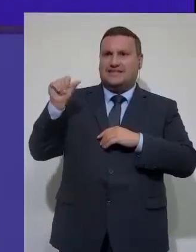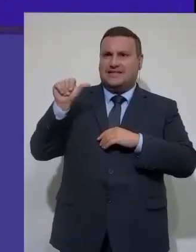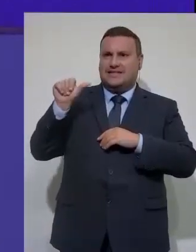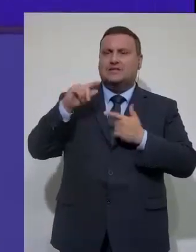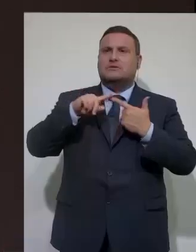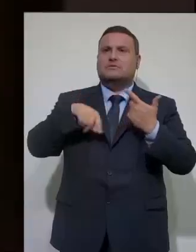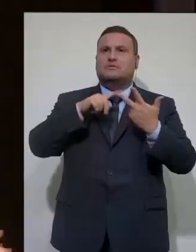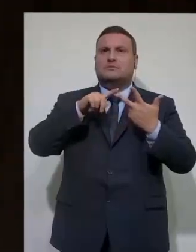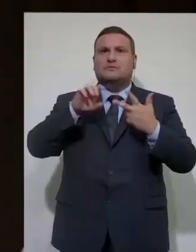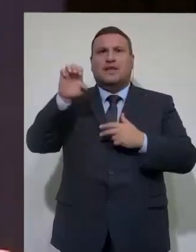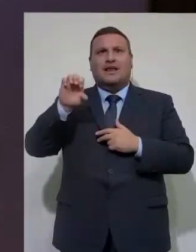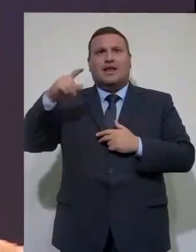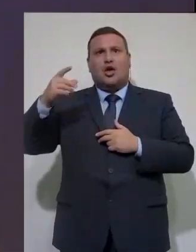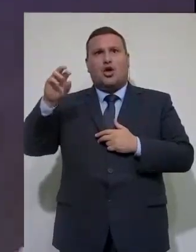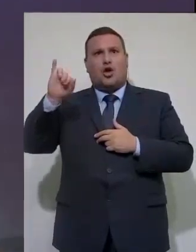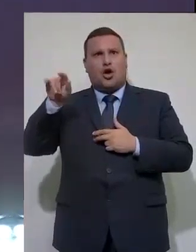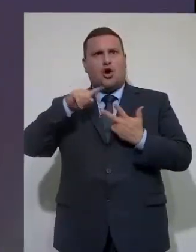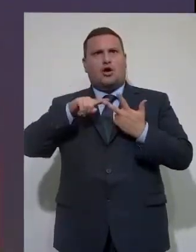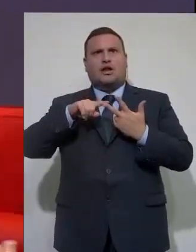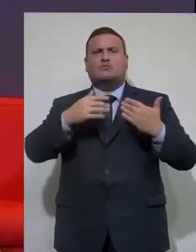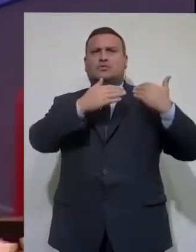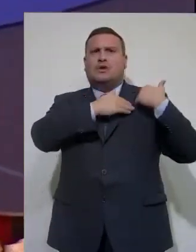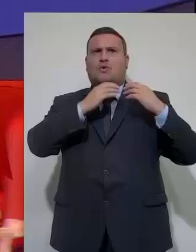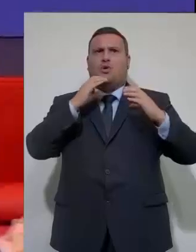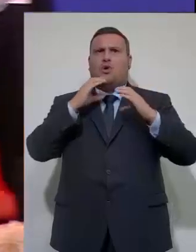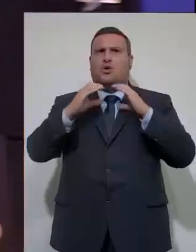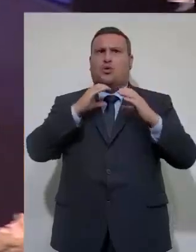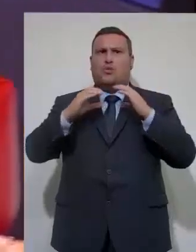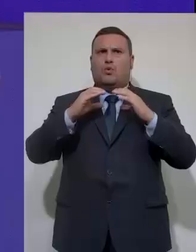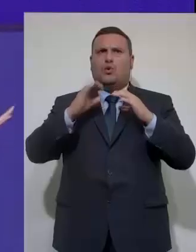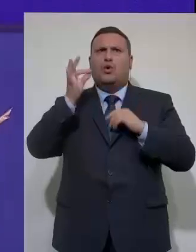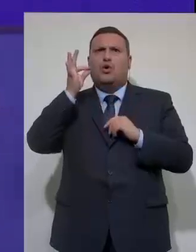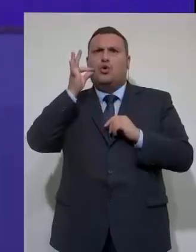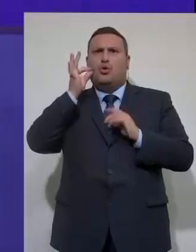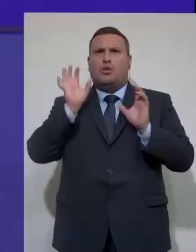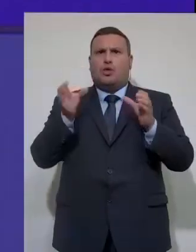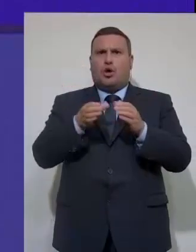Enrico Gori, responsabile comunicazione di Human Company.